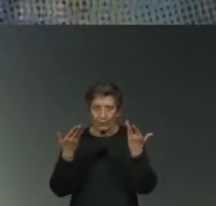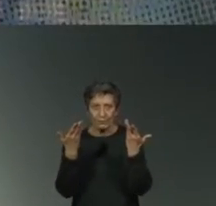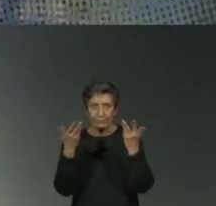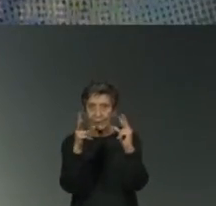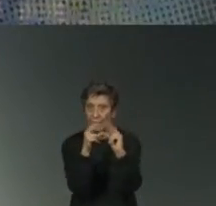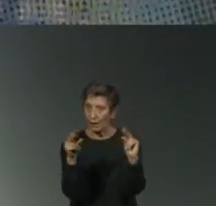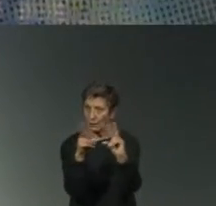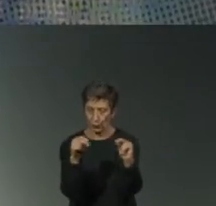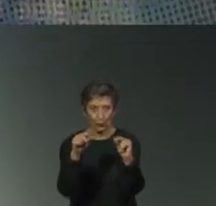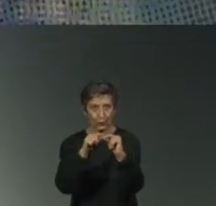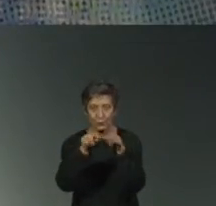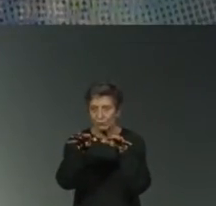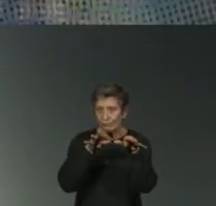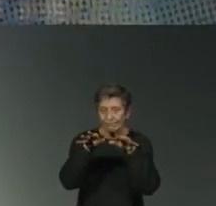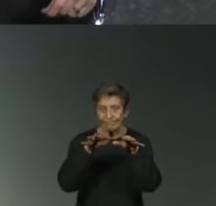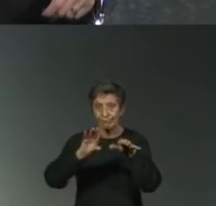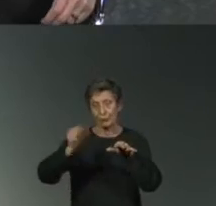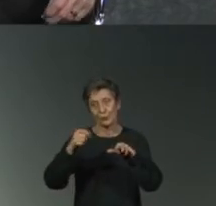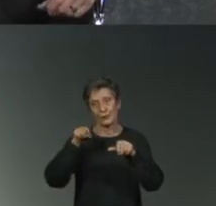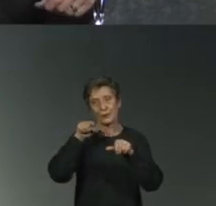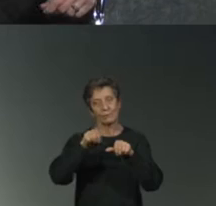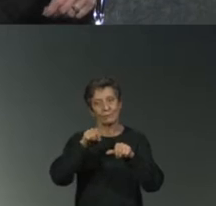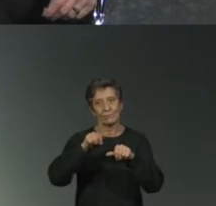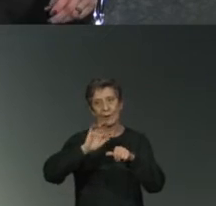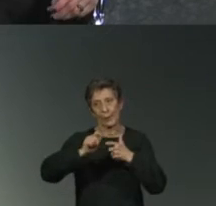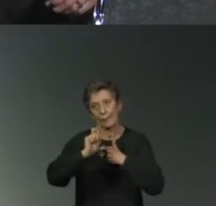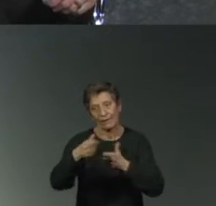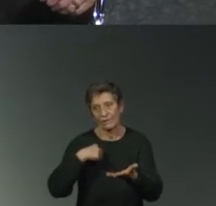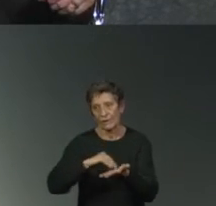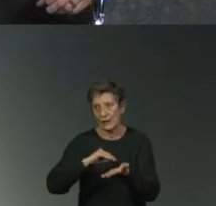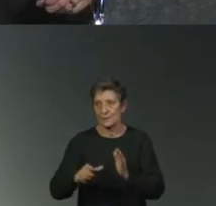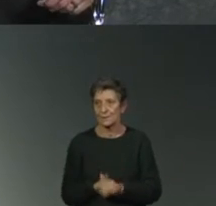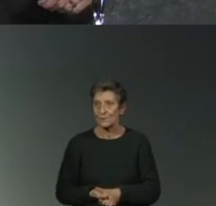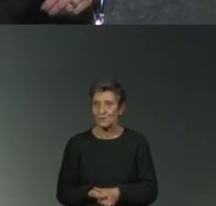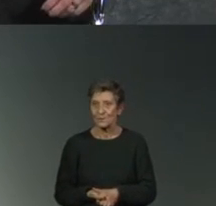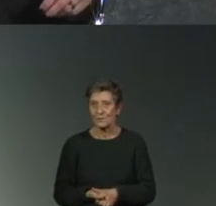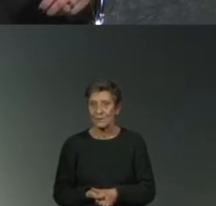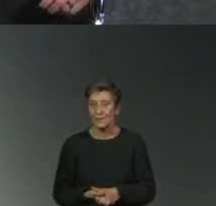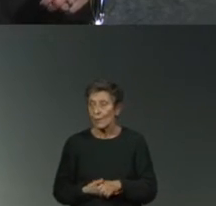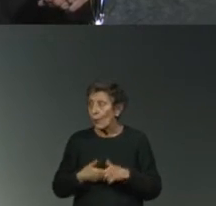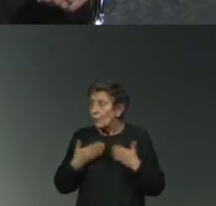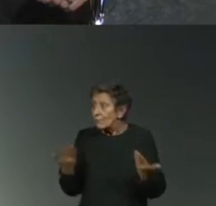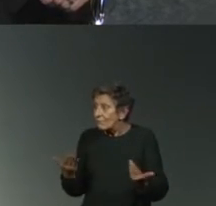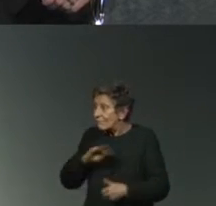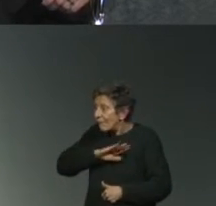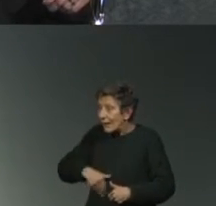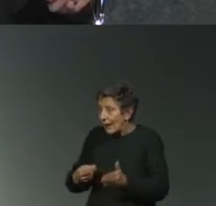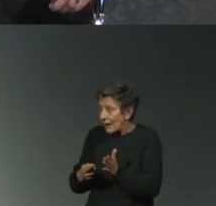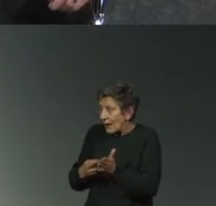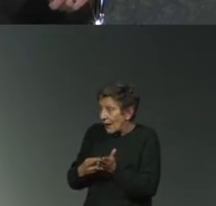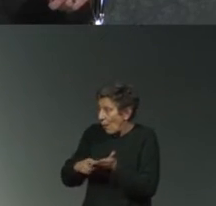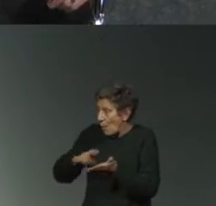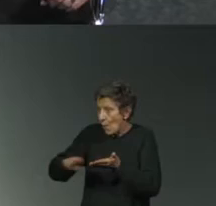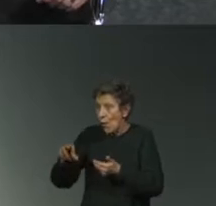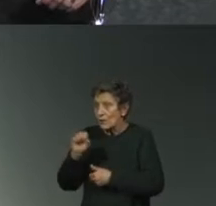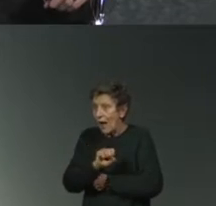qui préside à l'écriture du roman. Donc là, pour ce dernier roman, Suzanne Sarah et l'écrivain, enfin,